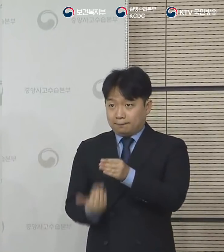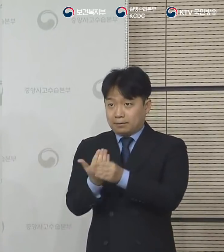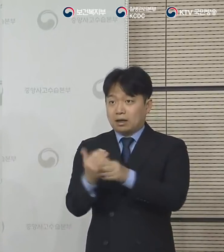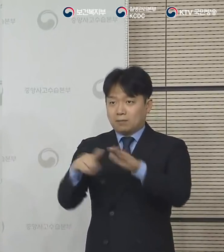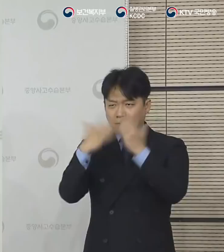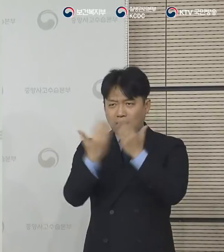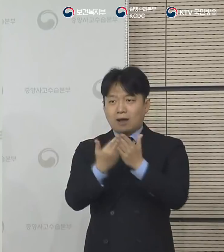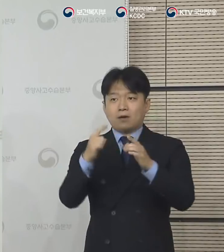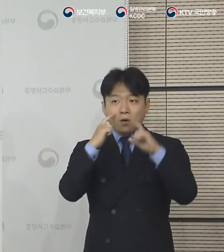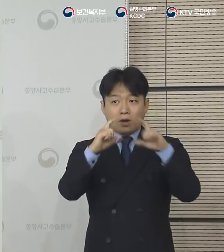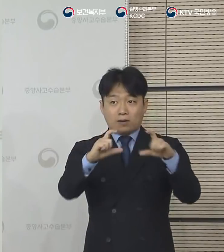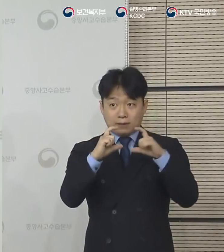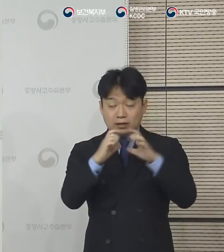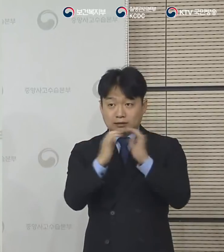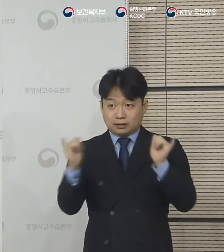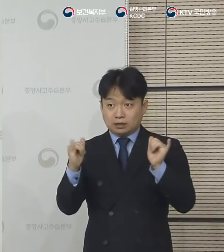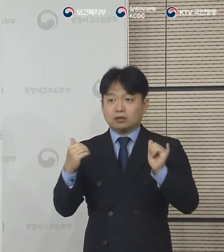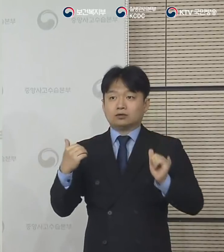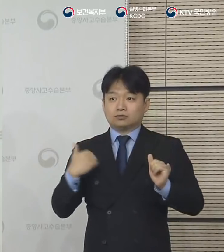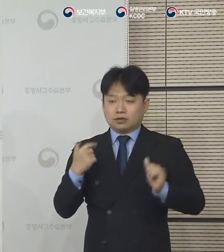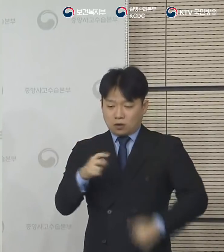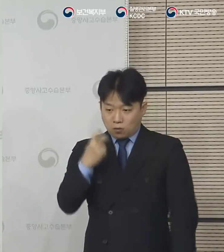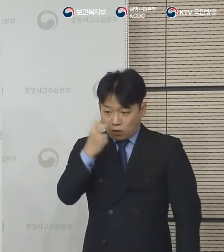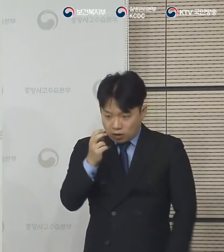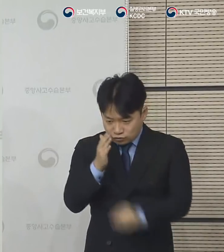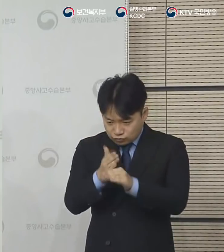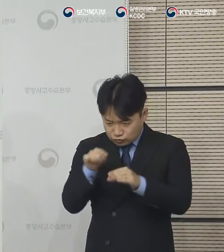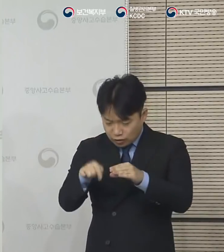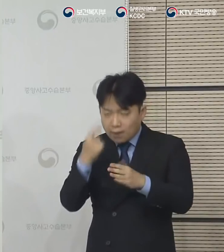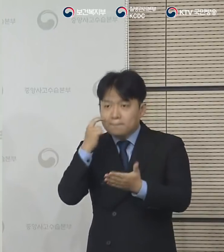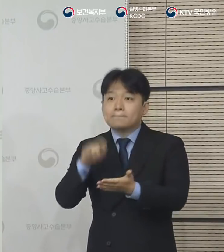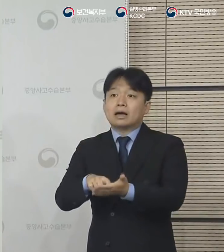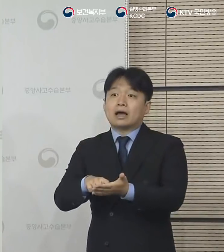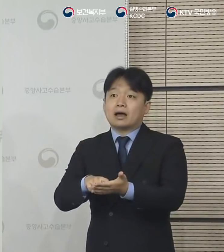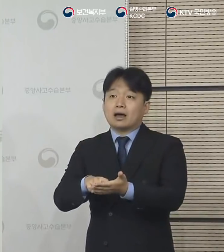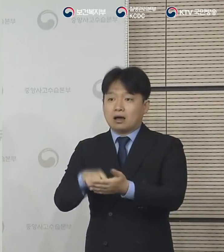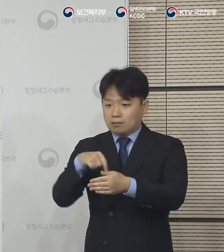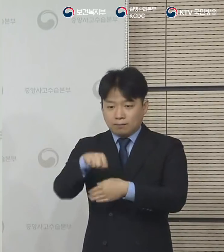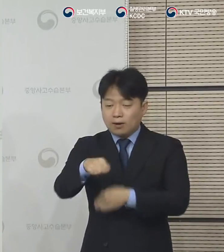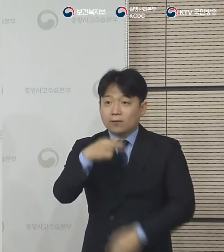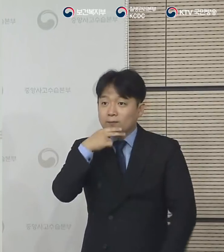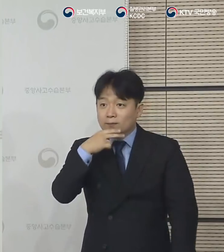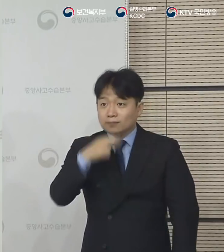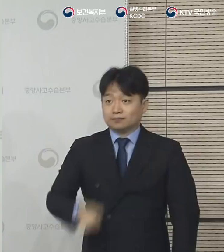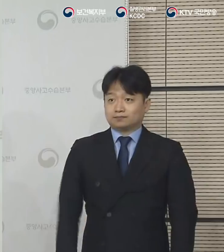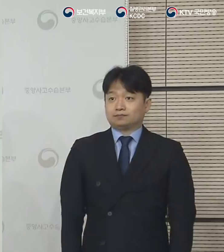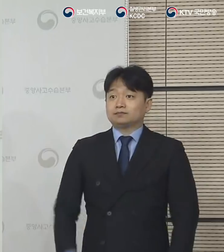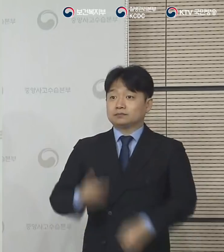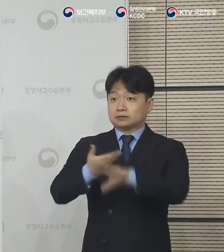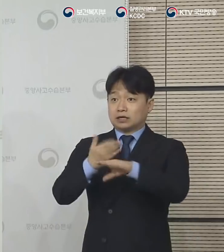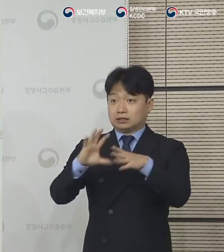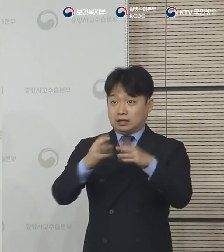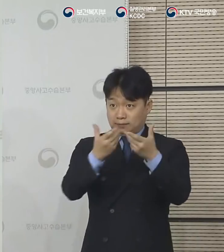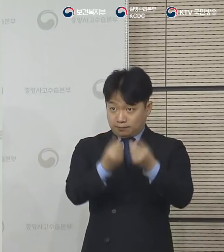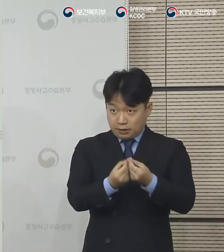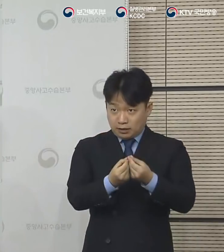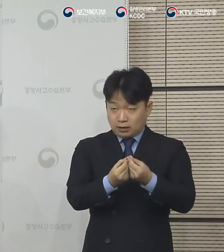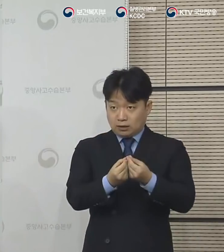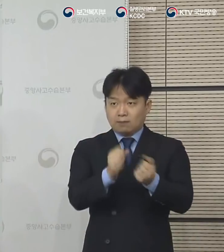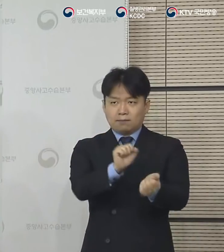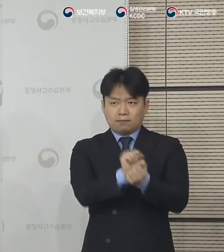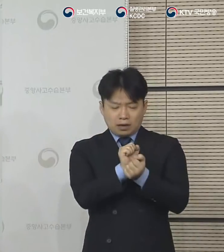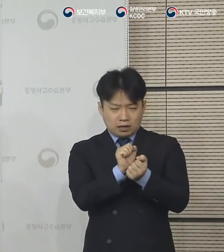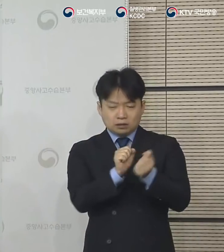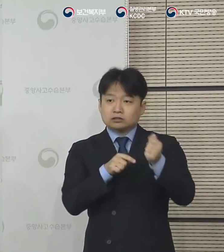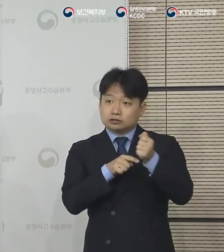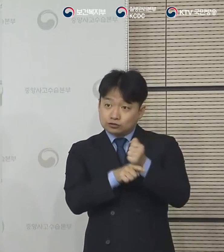모든 확진 환자는 방역 관리 체계 내에서 발생하거나 관리되고 있고 외국과 같이 감염 원인과